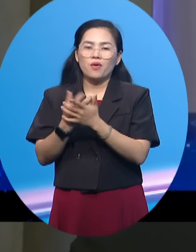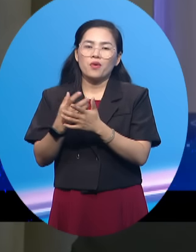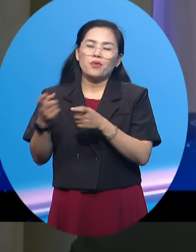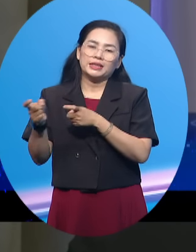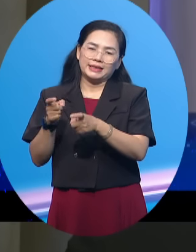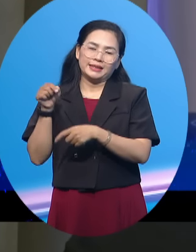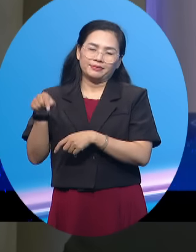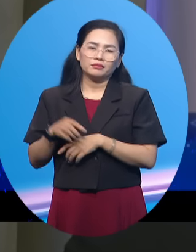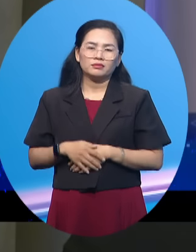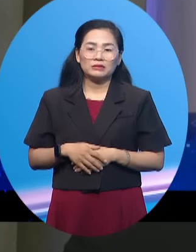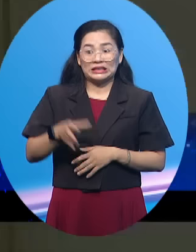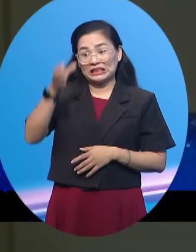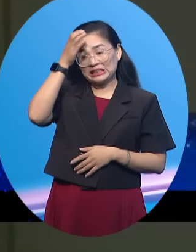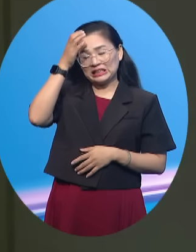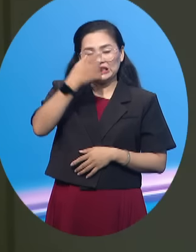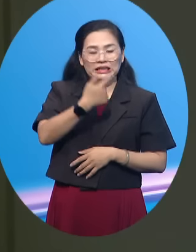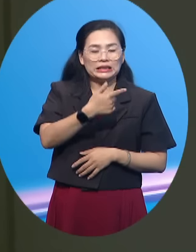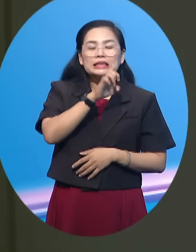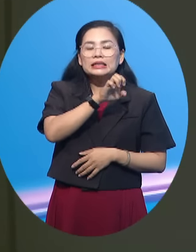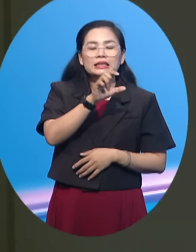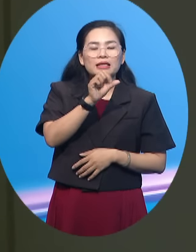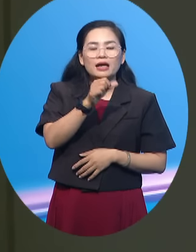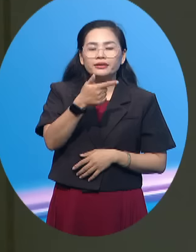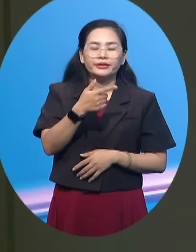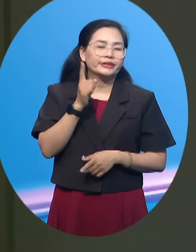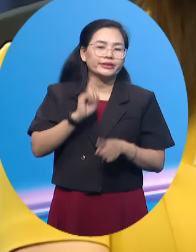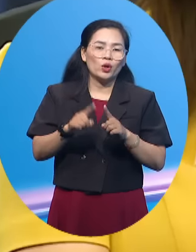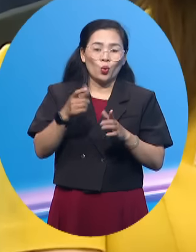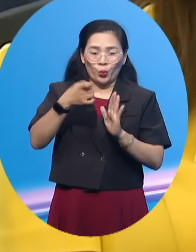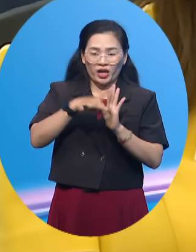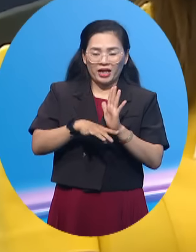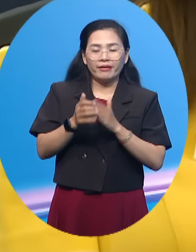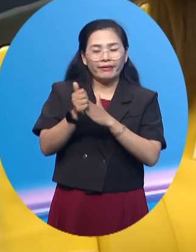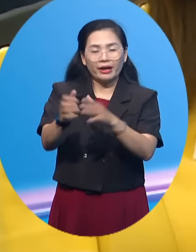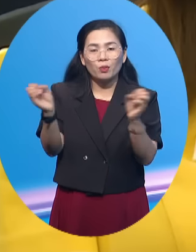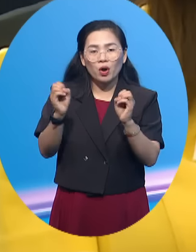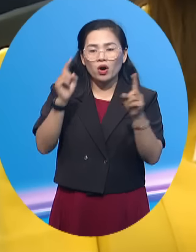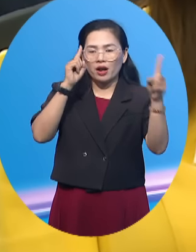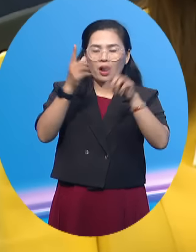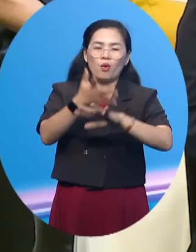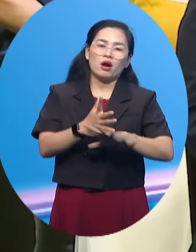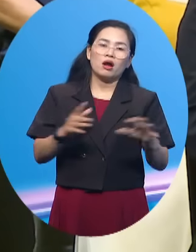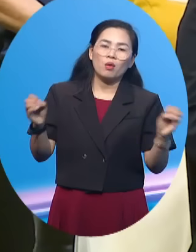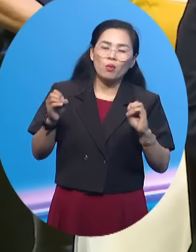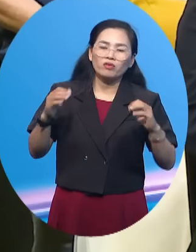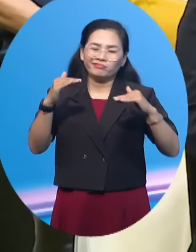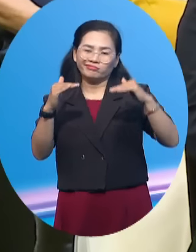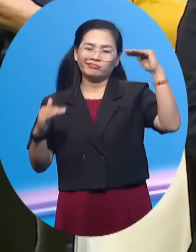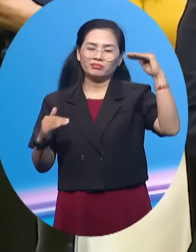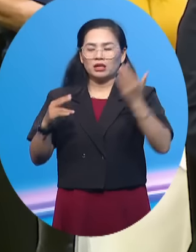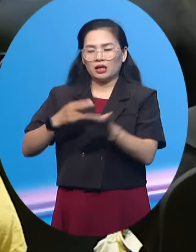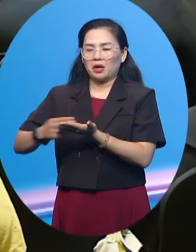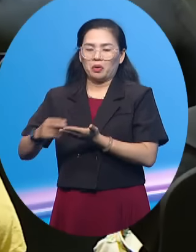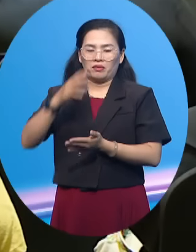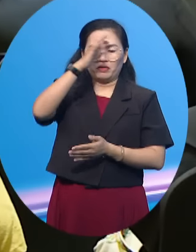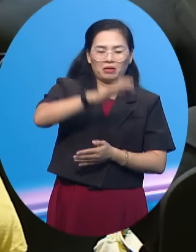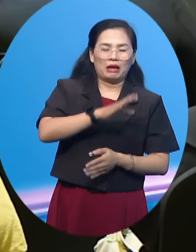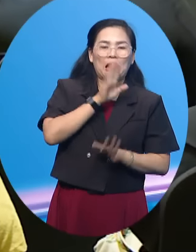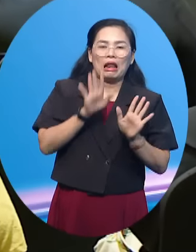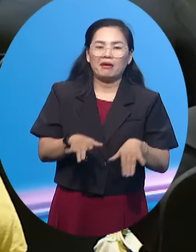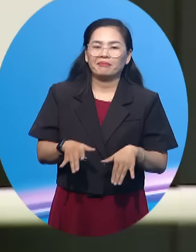chính là sự thiếu hụt kiến thức về ESG, các quy định hướng dẫn không rõ ràng, năng lực của lãnh đạo và khoảng cách lớn giữa kế hoạch và kết quả thực